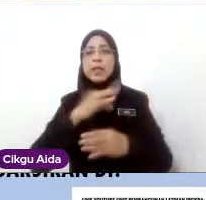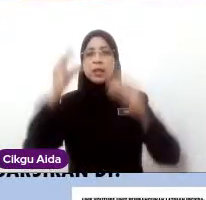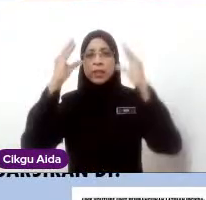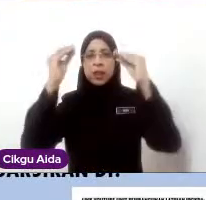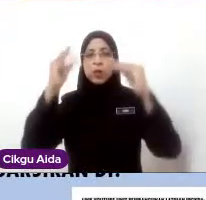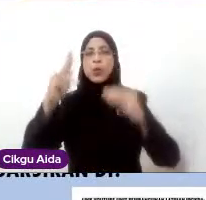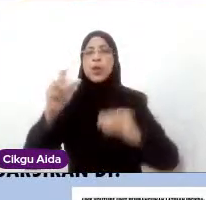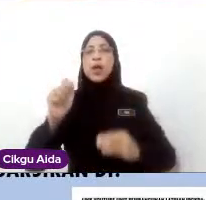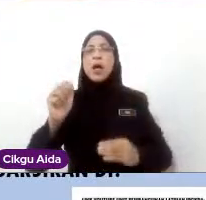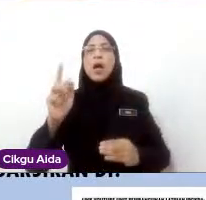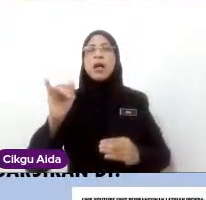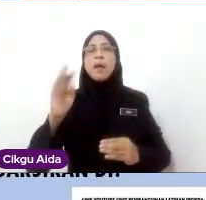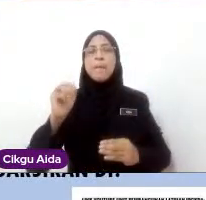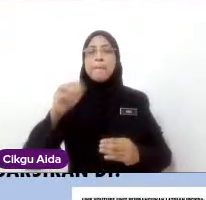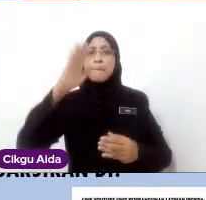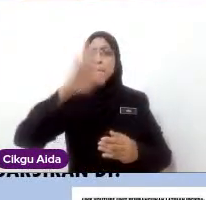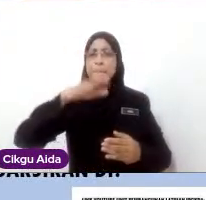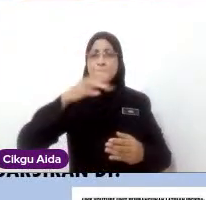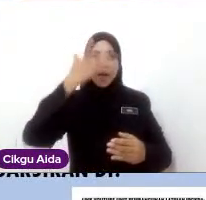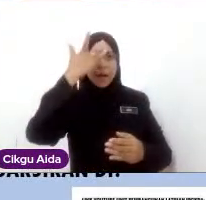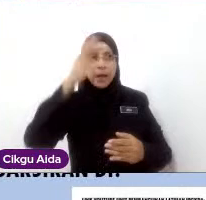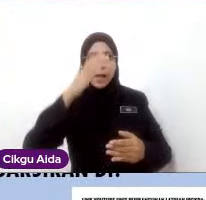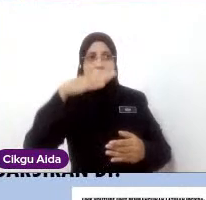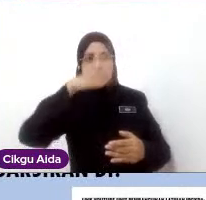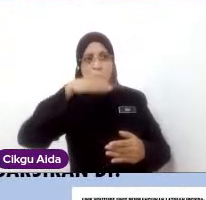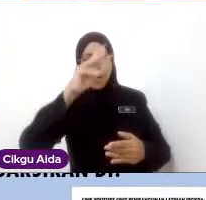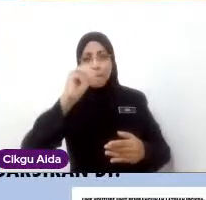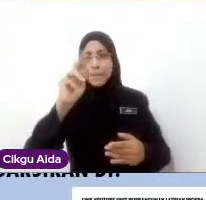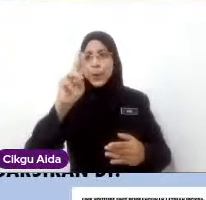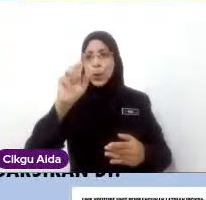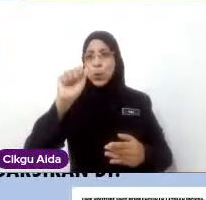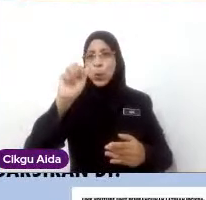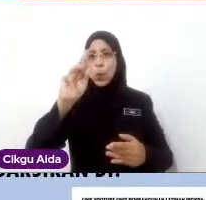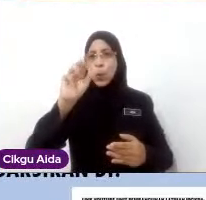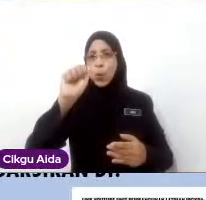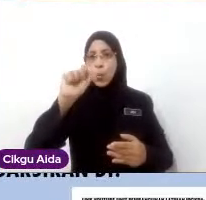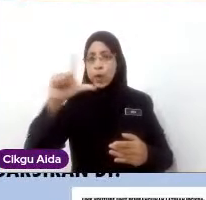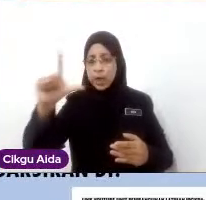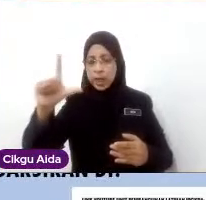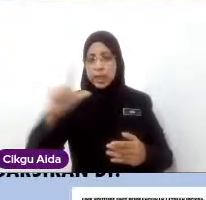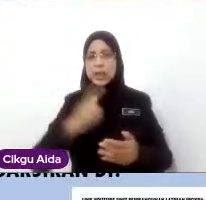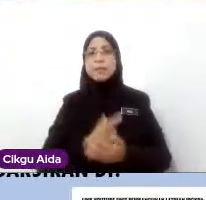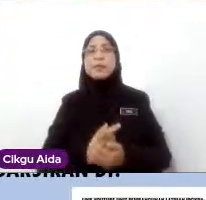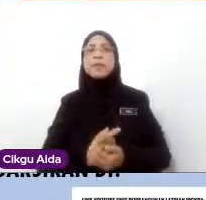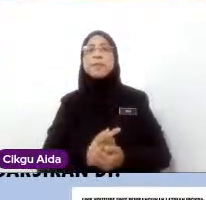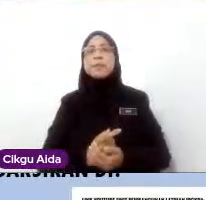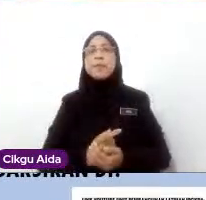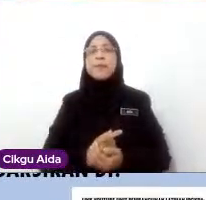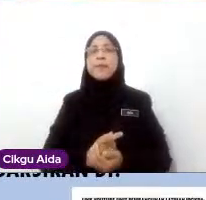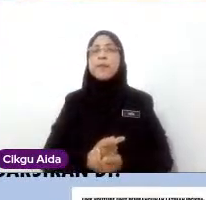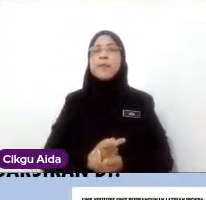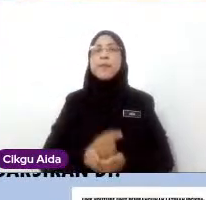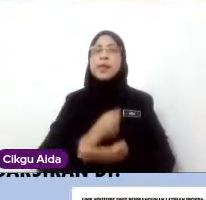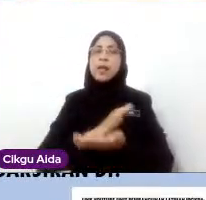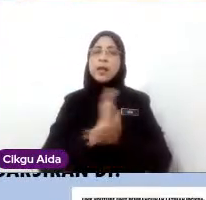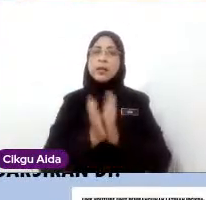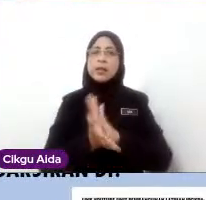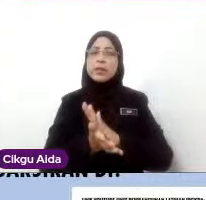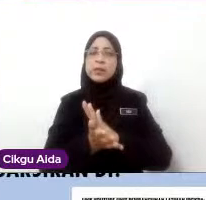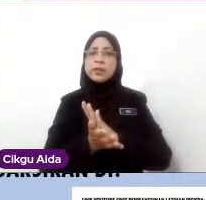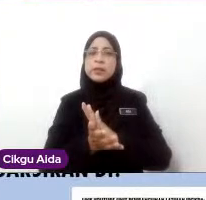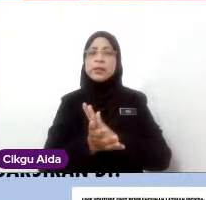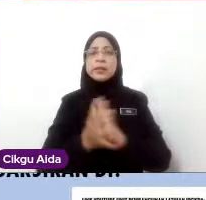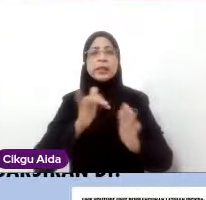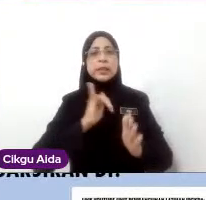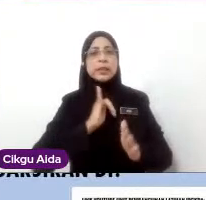pun memang dia kerja dia kat sekolah je. Segala muru-muru kat sekolah semua dia lah yang paling rajin sekali buat. Okay, jadi apa isu dia kat